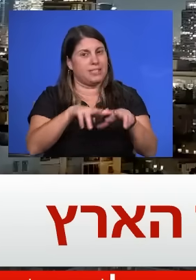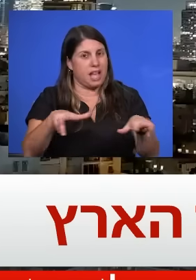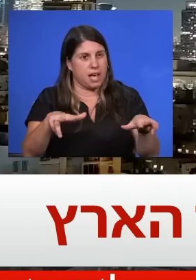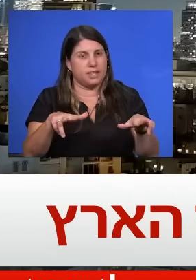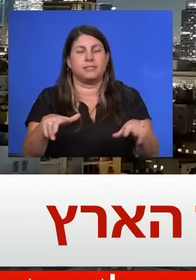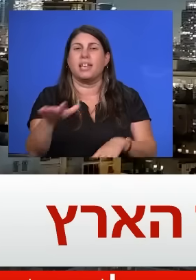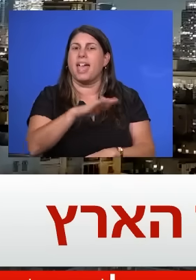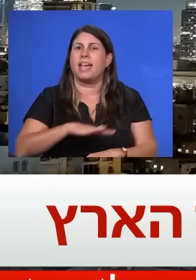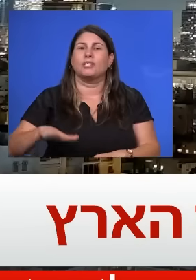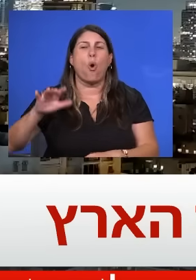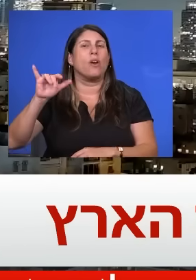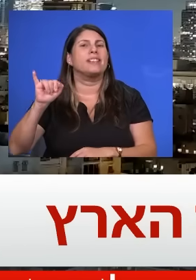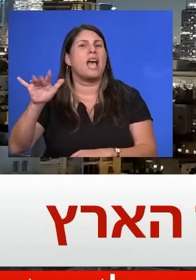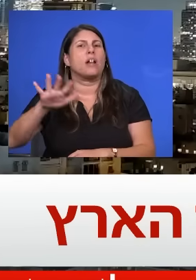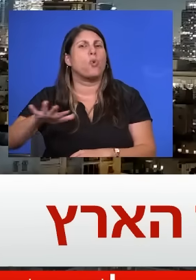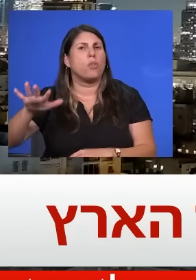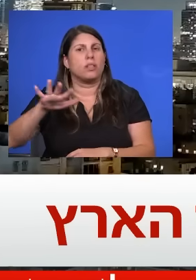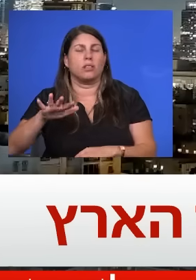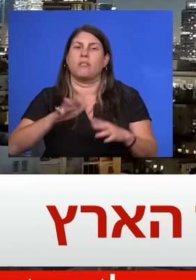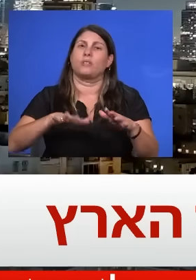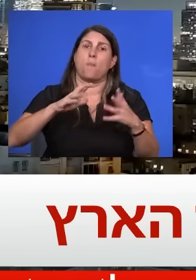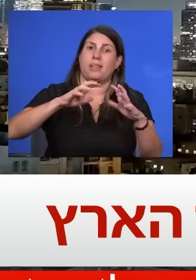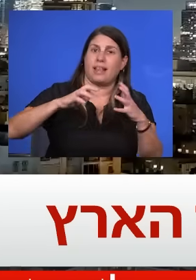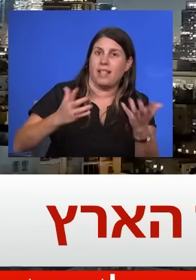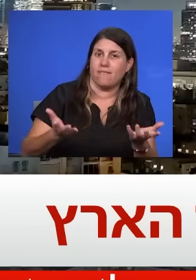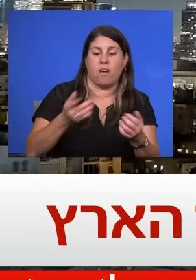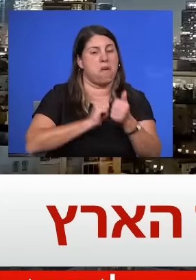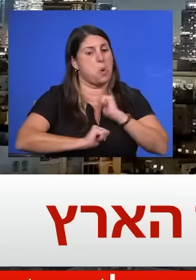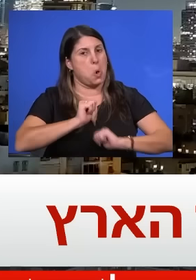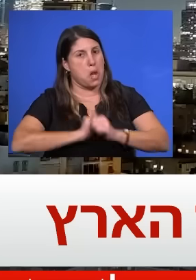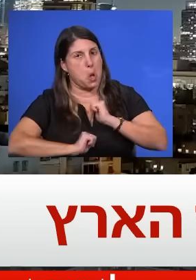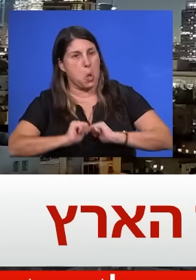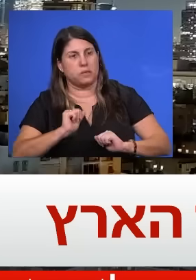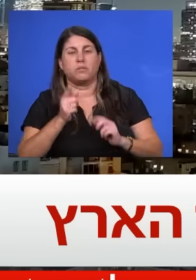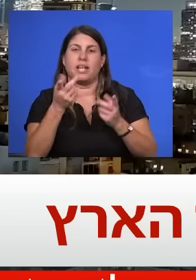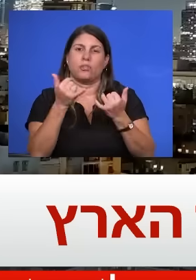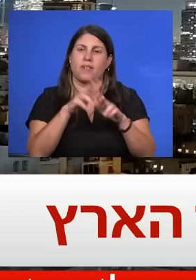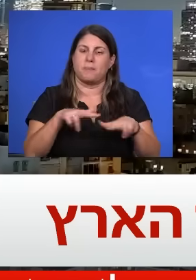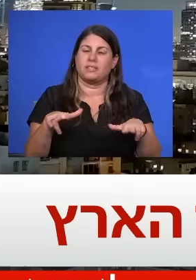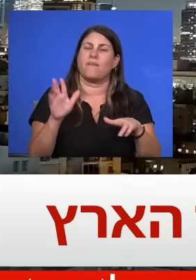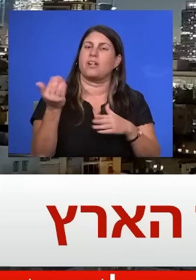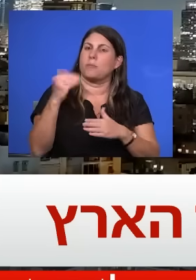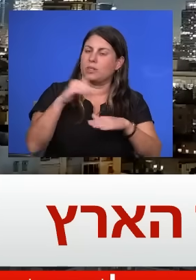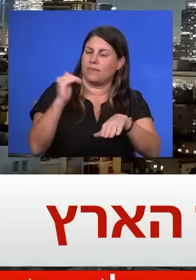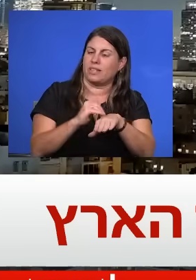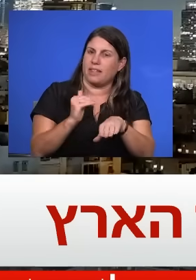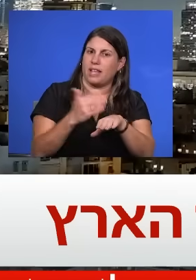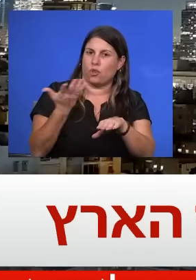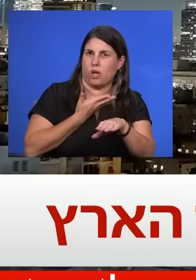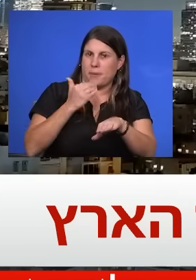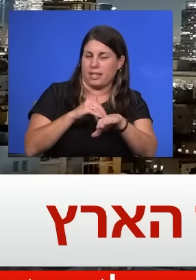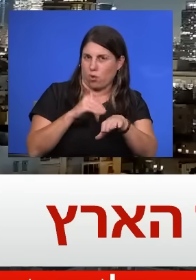הירקון, אזור פתח תקווה, חולון. זאת תמונת המצב כרגע. כמובן נוסיף, נעדכן ברגע שנקבל עדכונים מגורמי ההצלה